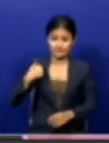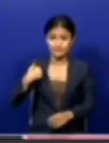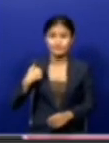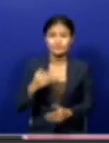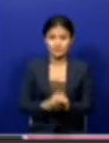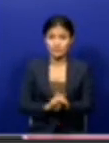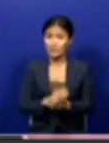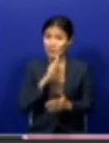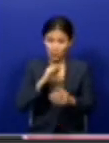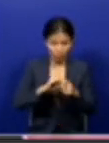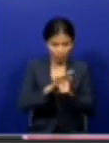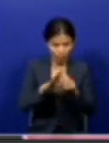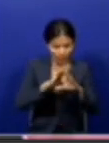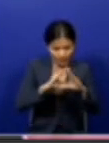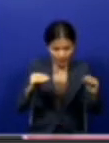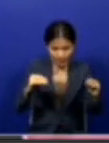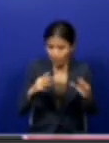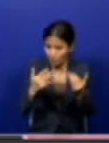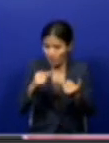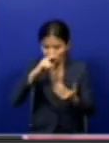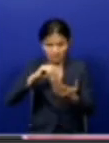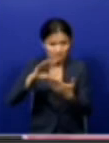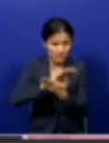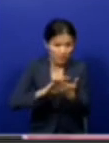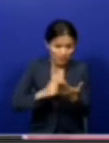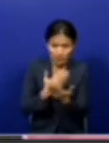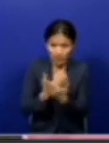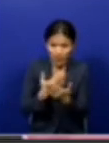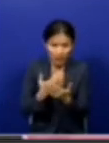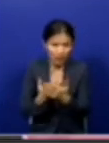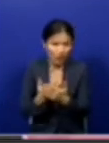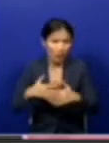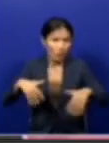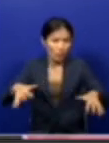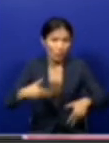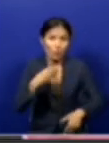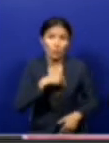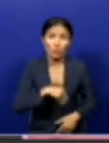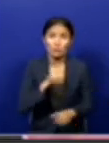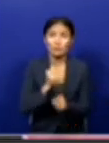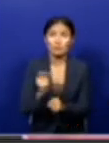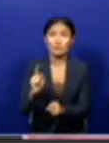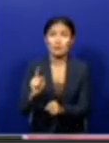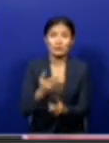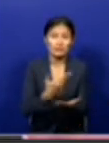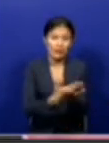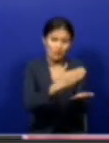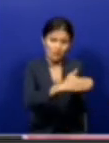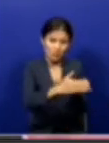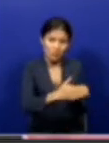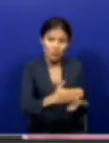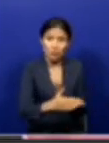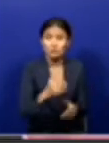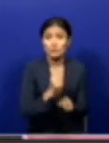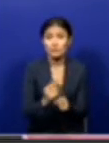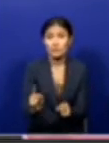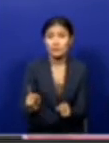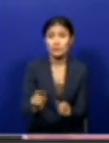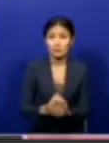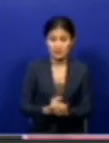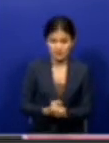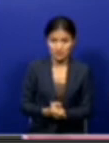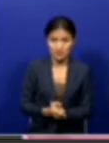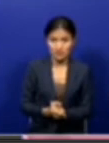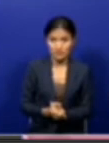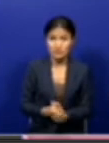แบบไหนนะครับวิธีหาเงินที่จะมาใช้หนี้เนี่ยนะครับโดยเฉพาะหนี้สาธารณะเนี่ยคงไม่ต้องพูดถึงตัวเลขนะครับว่ามันเท่า